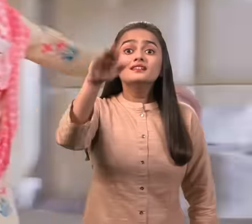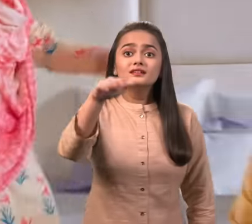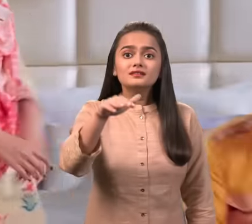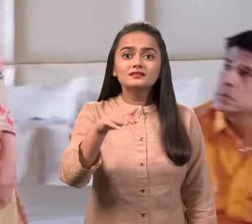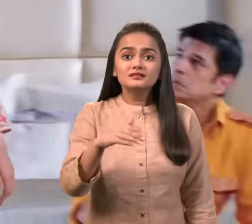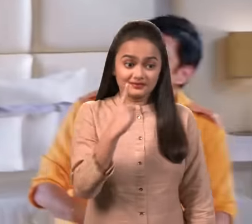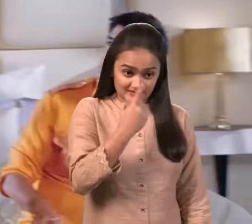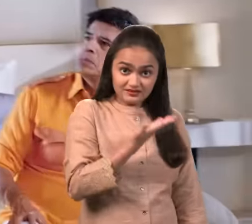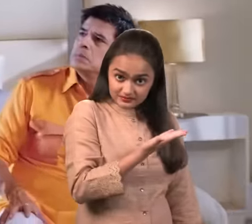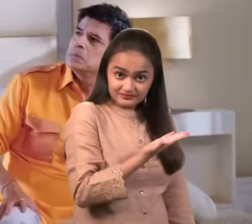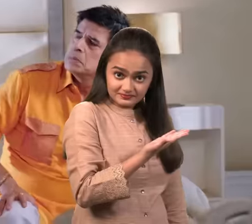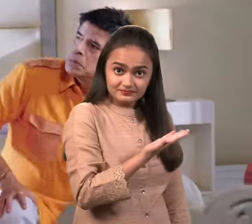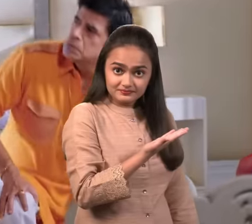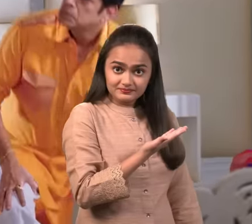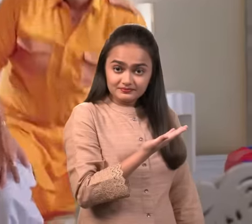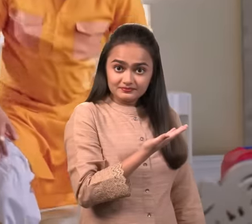सुनिए, ये